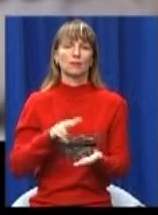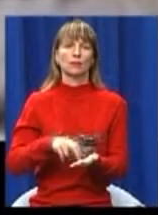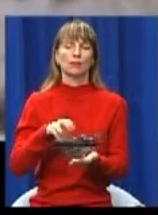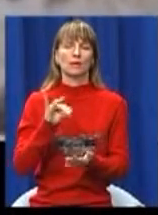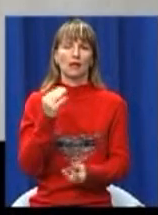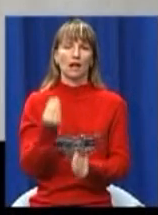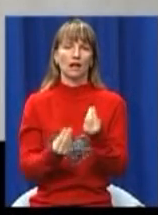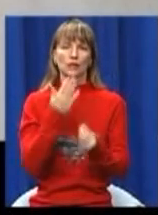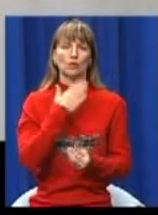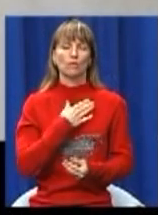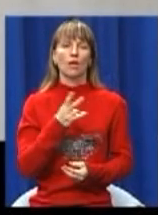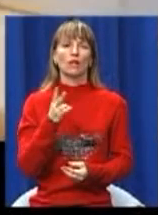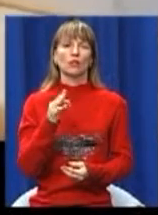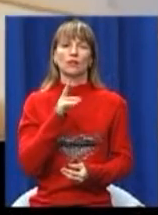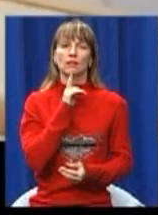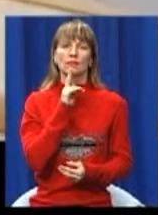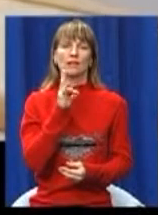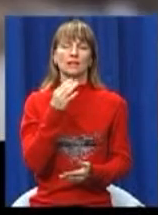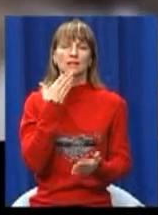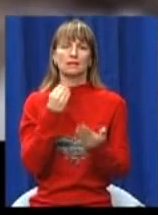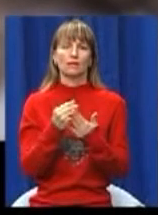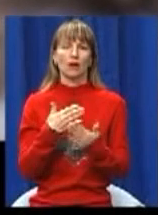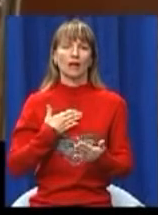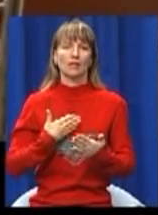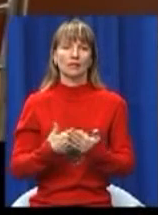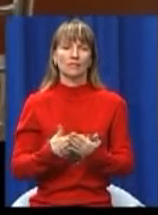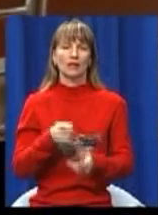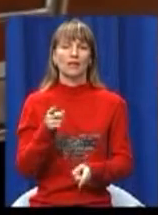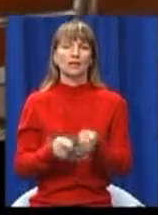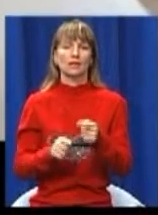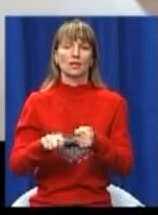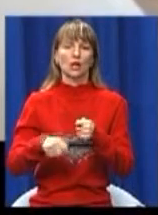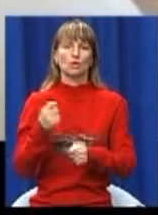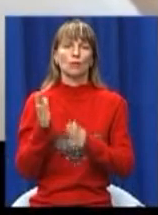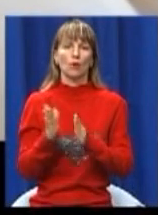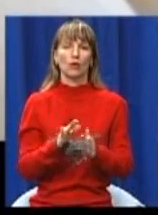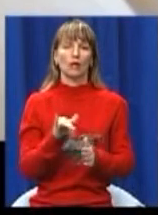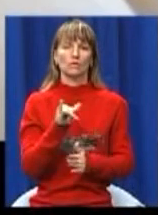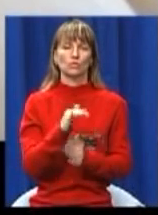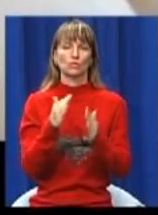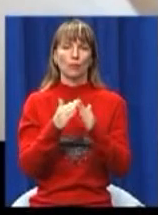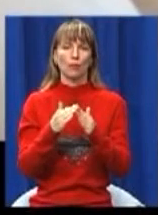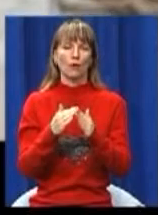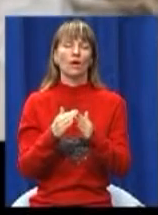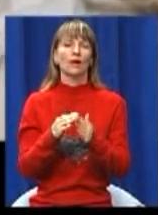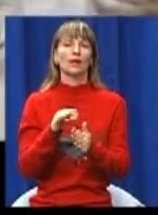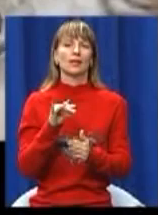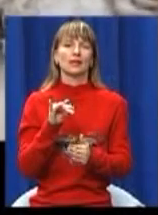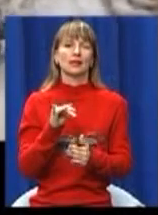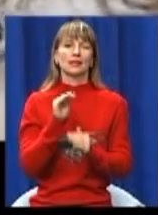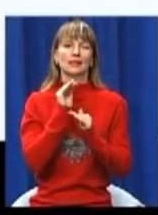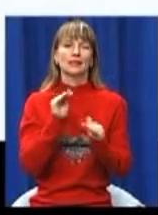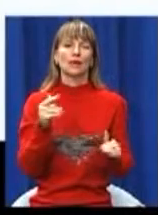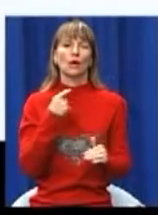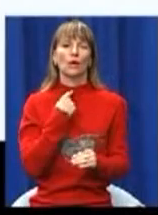та грайливі. Однак, незважаючи на свою жвавість, рідко порушують порядок у будинку, мають тихий голос